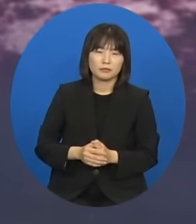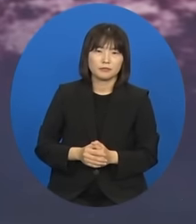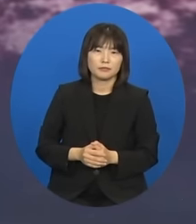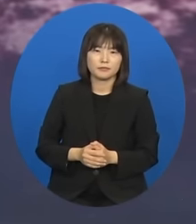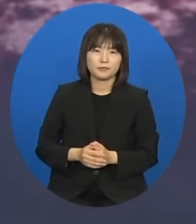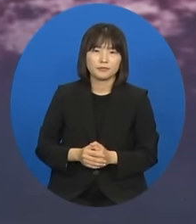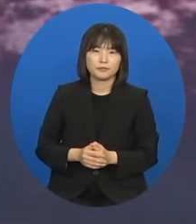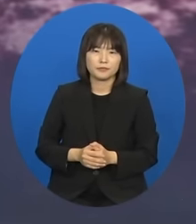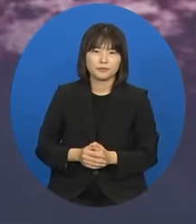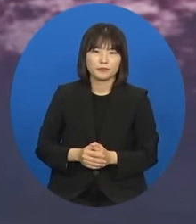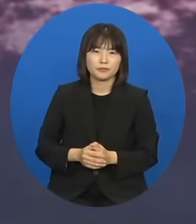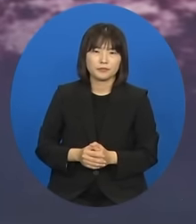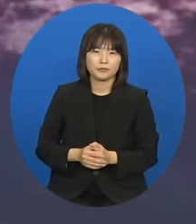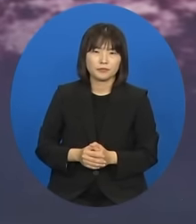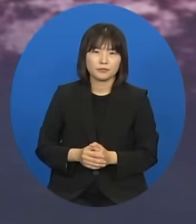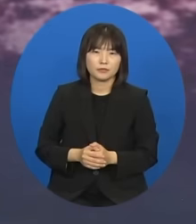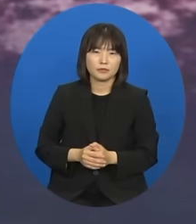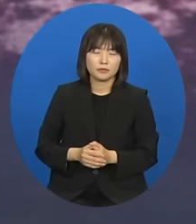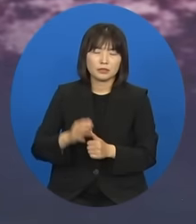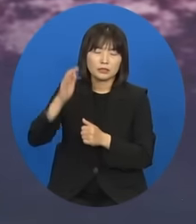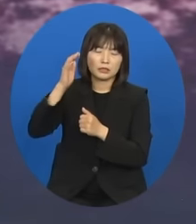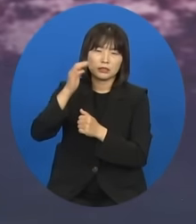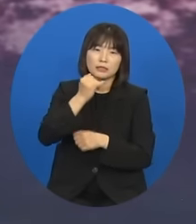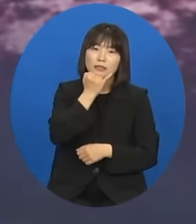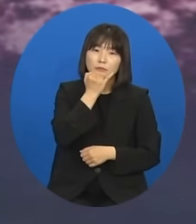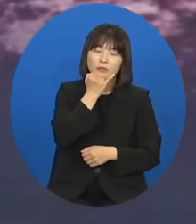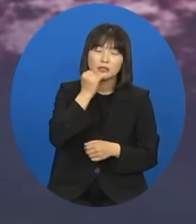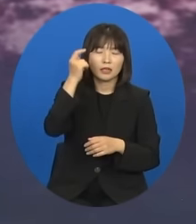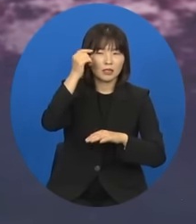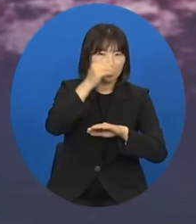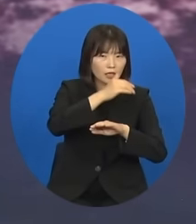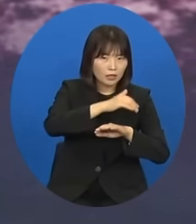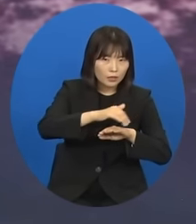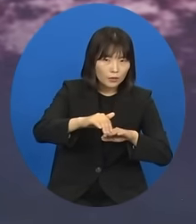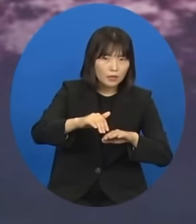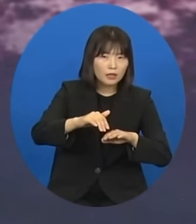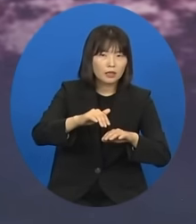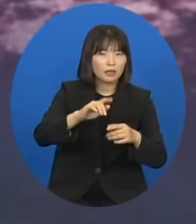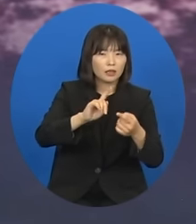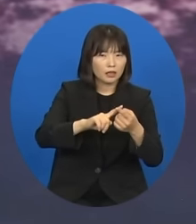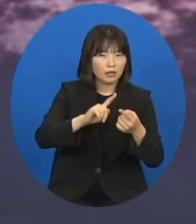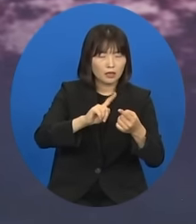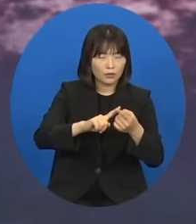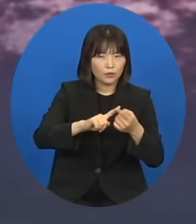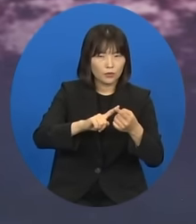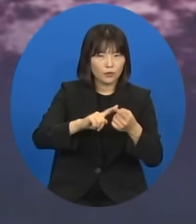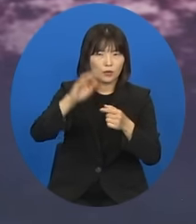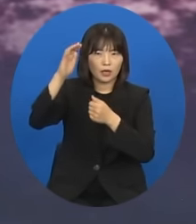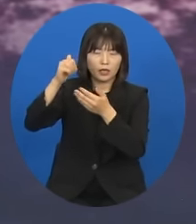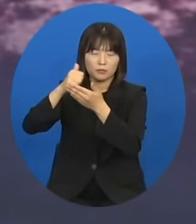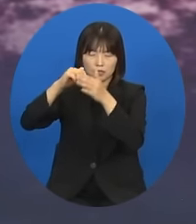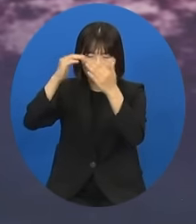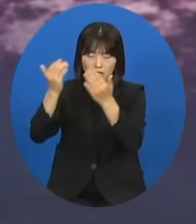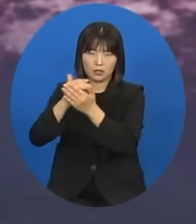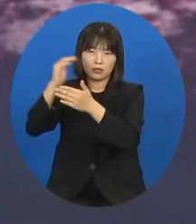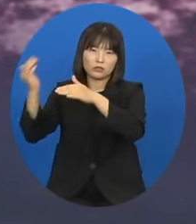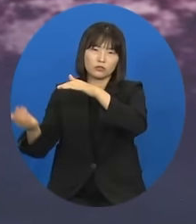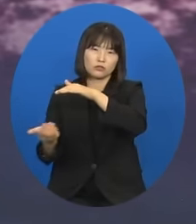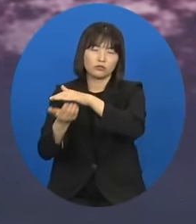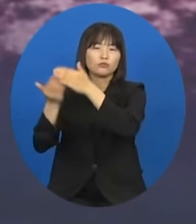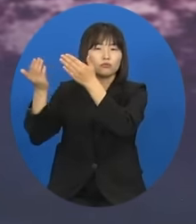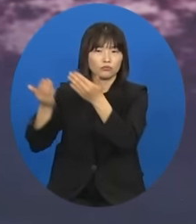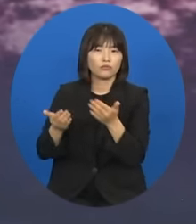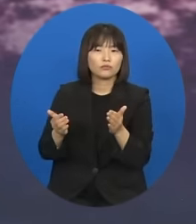않의 대로 리브가의 대로다 하나님은 이십니다